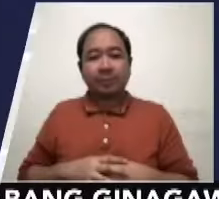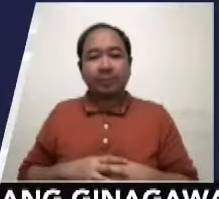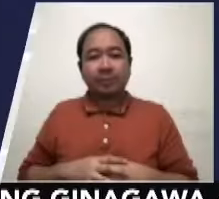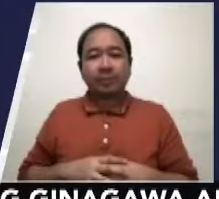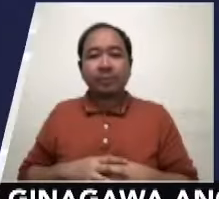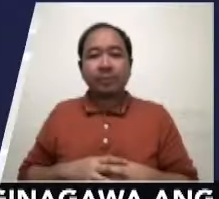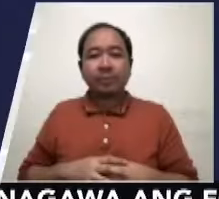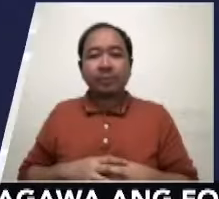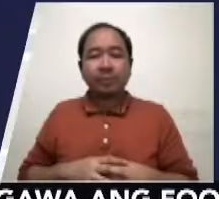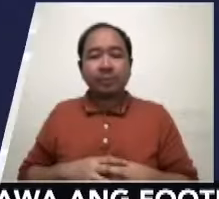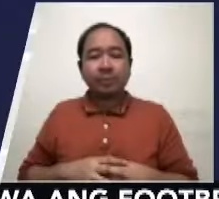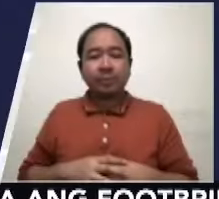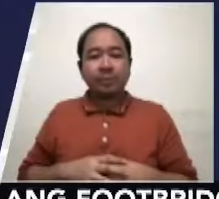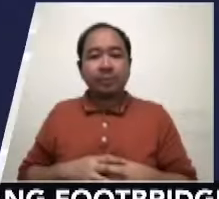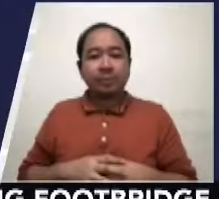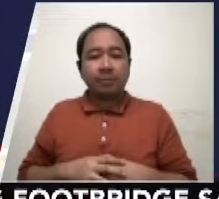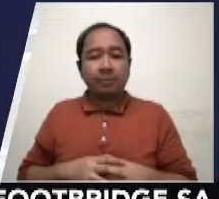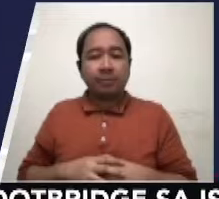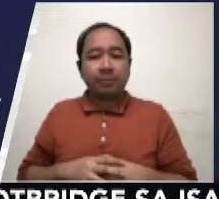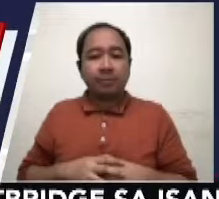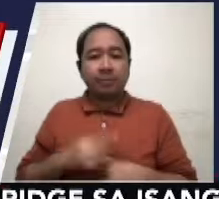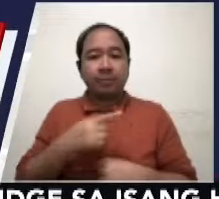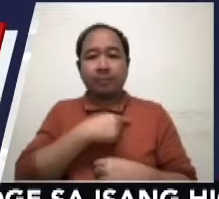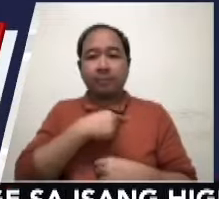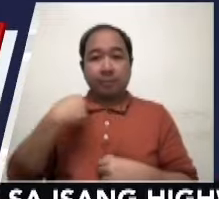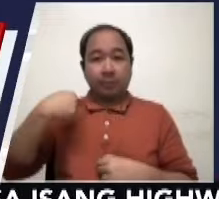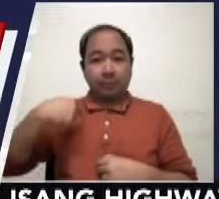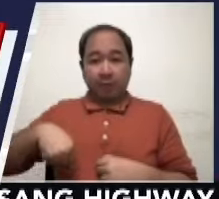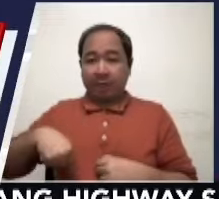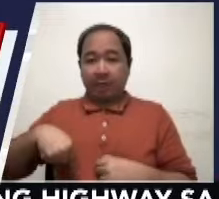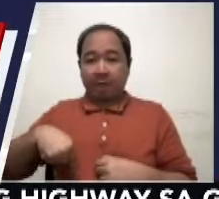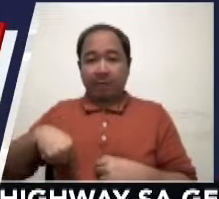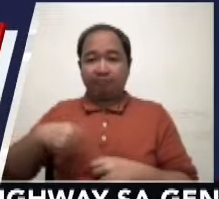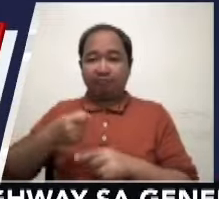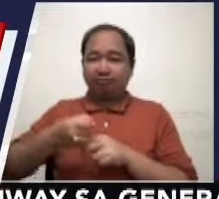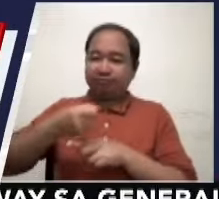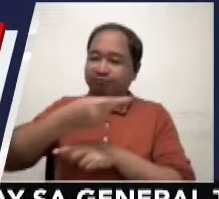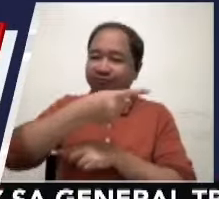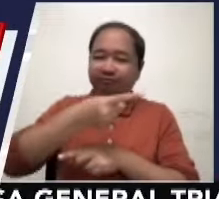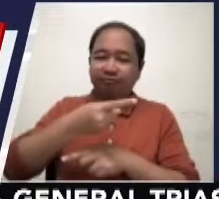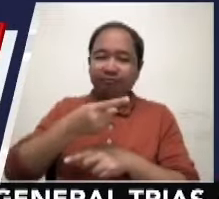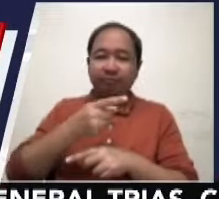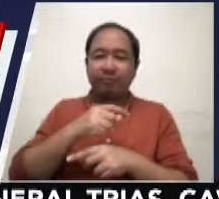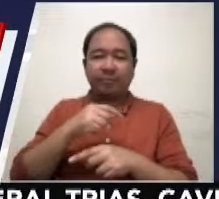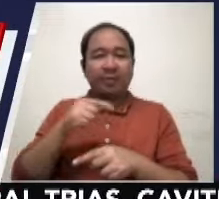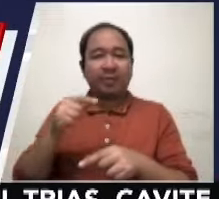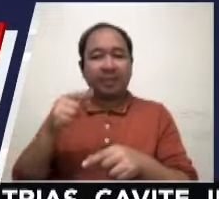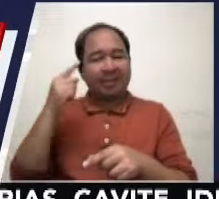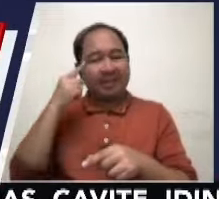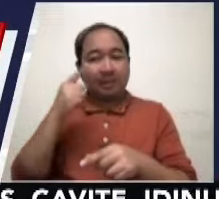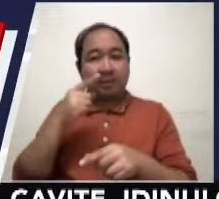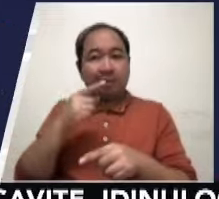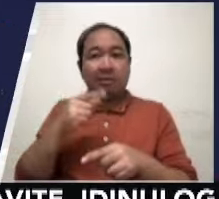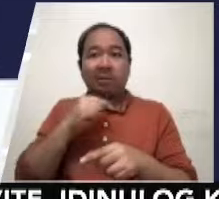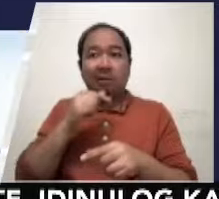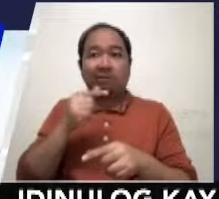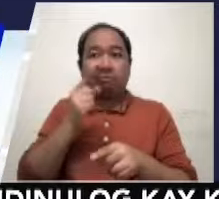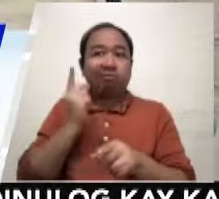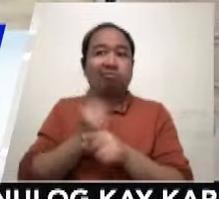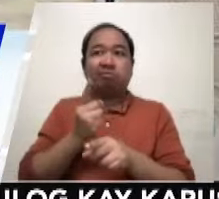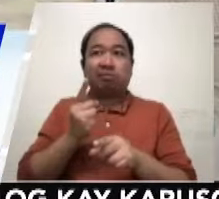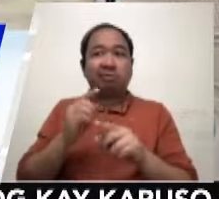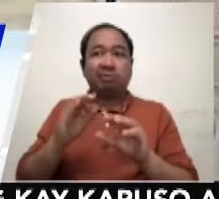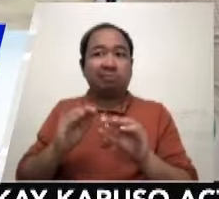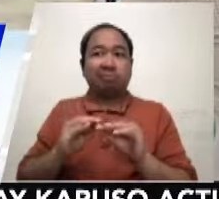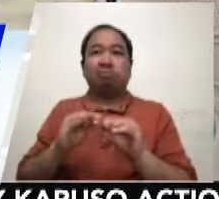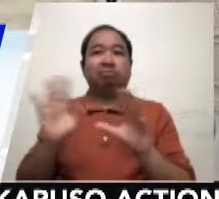China is out of tune, out of step, out of their minds. Diretsahang pambabatikos yan